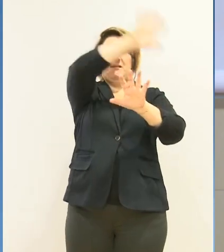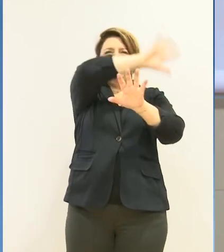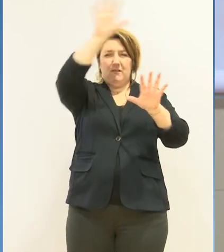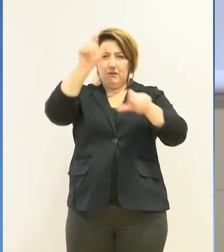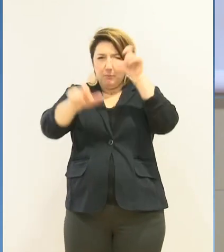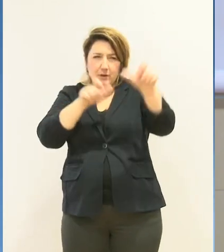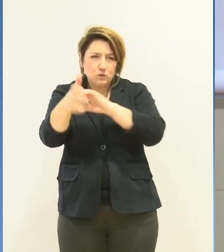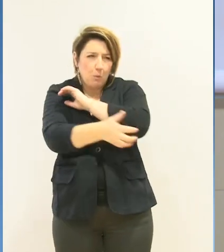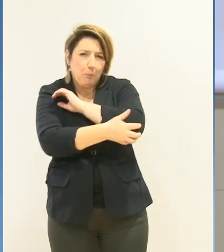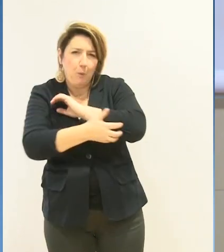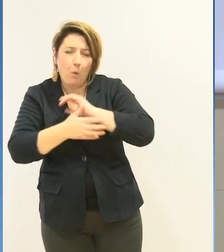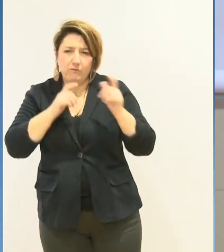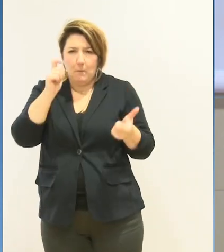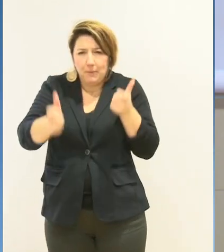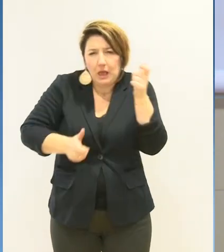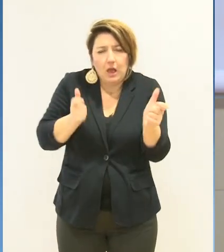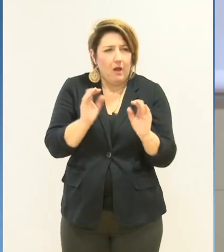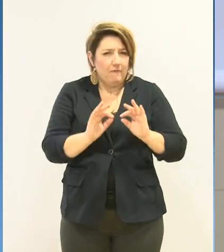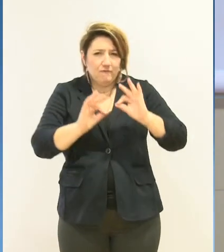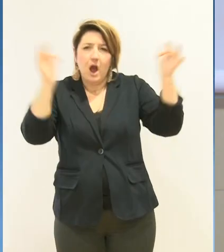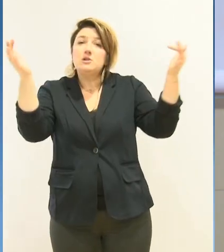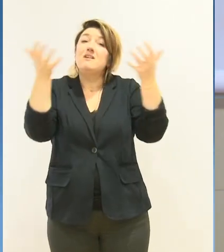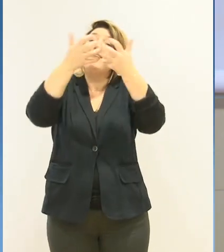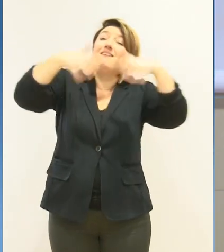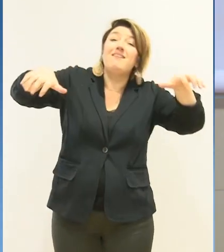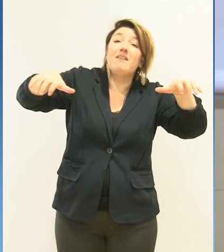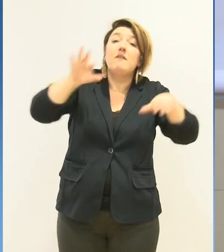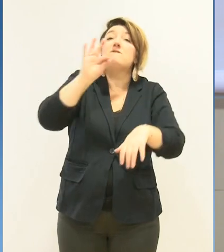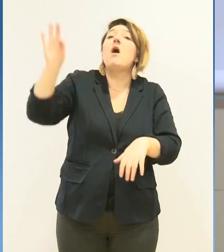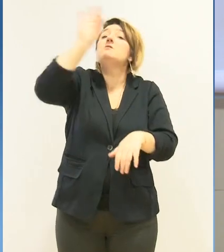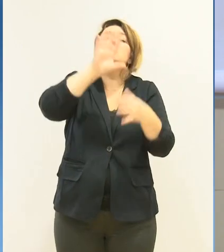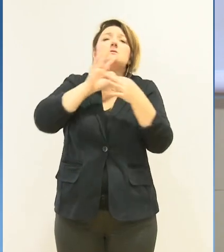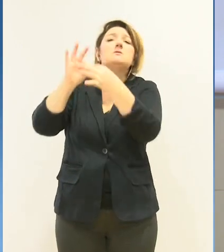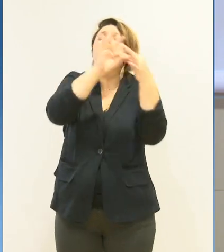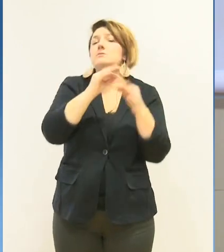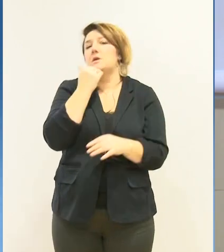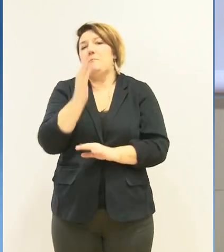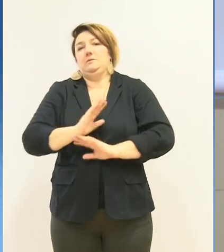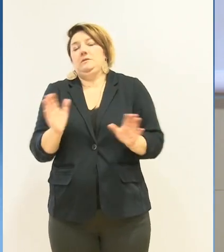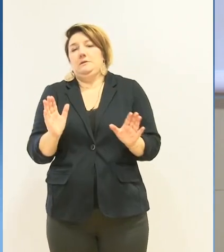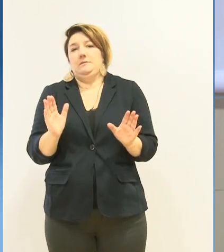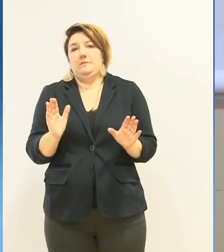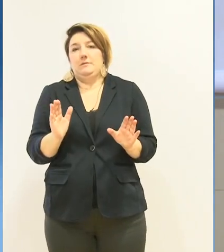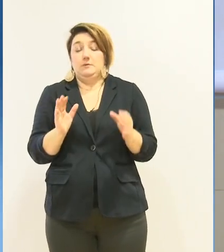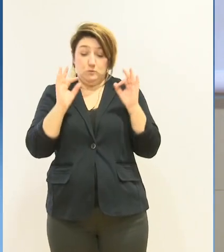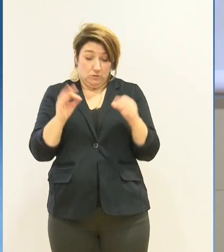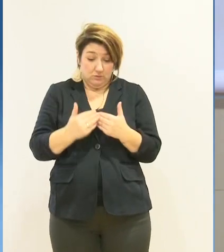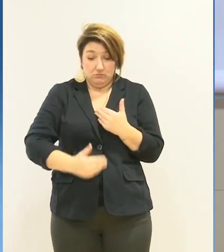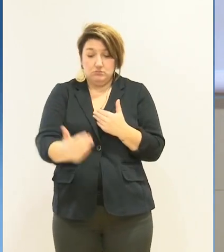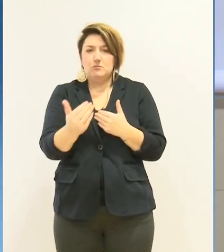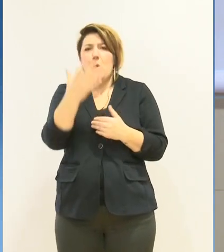là aussi je crois qu'un chantier s'ouvre cela vaut pour l'arc alpin d'ailleurs et pour l'ensemble du